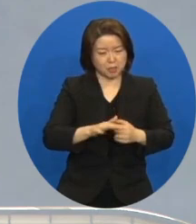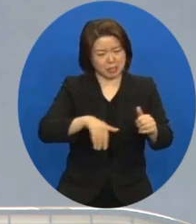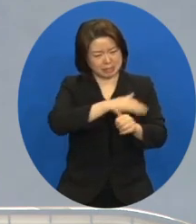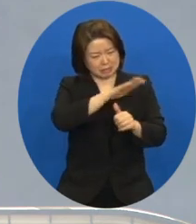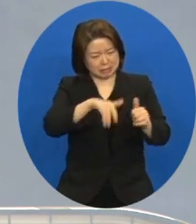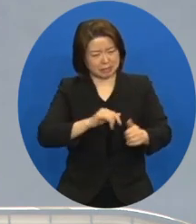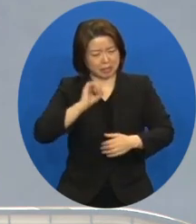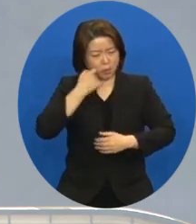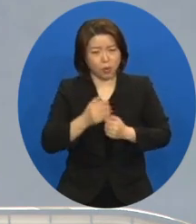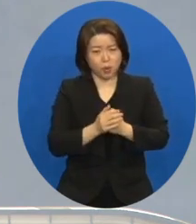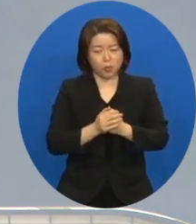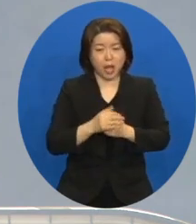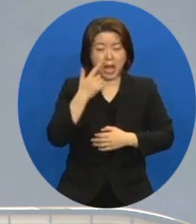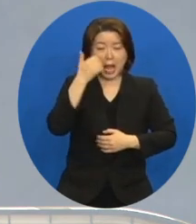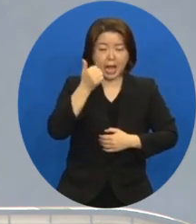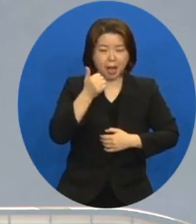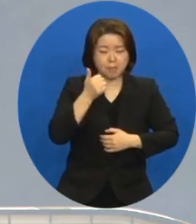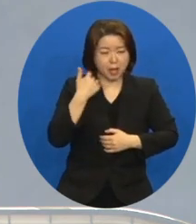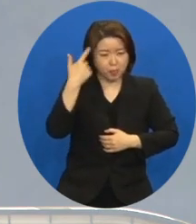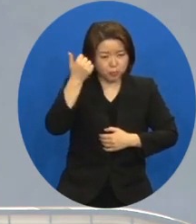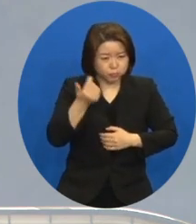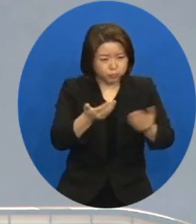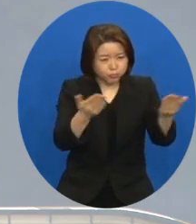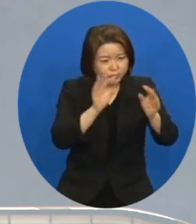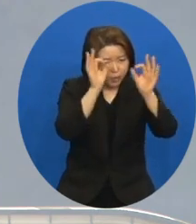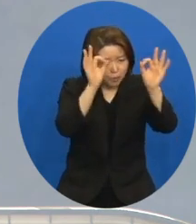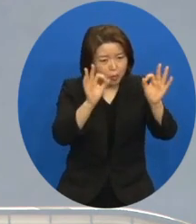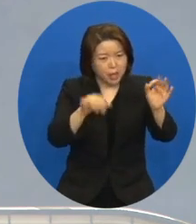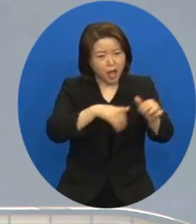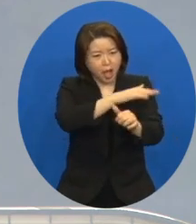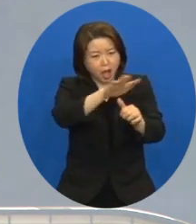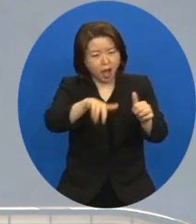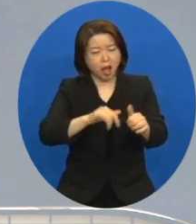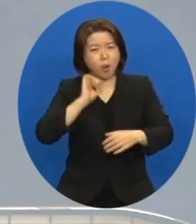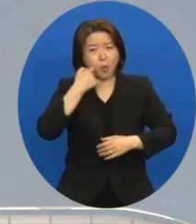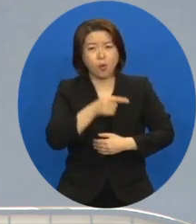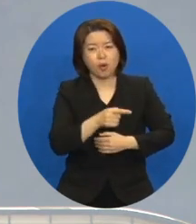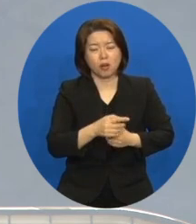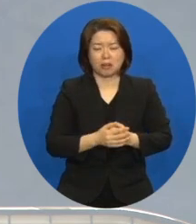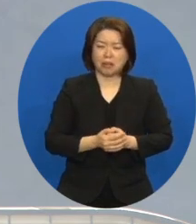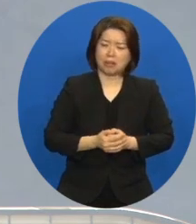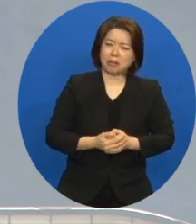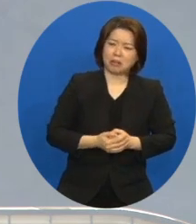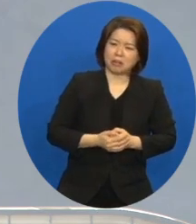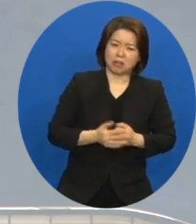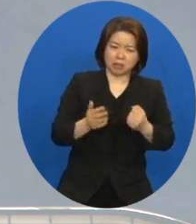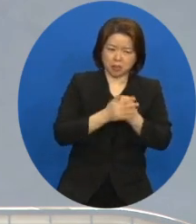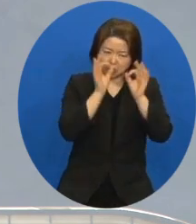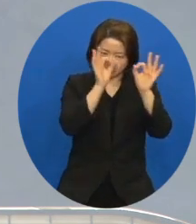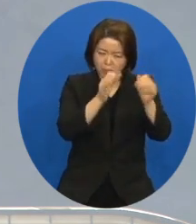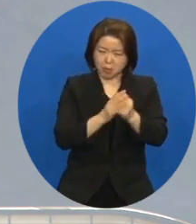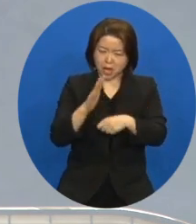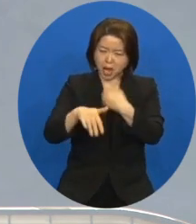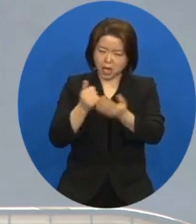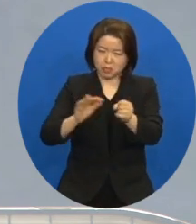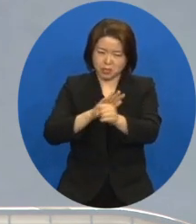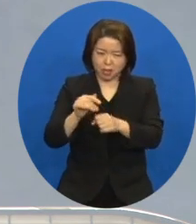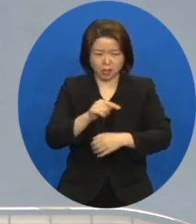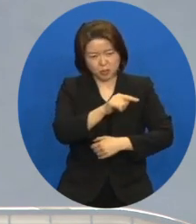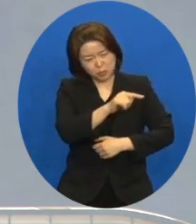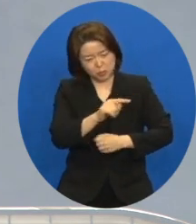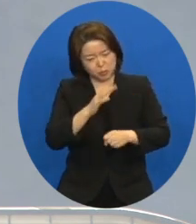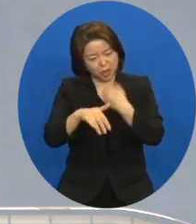너무 아버님 목회하는 목회 현장이 너무 힘드니까 하나님은 사랑이신가? 이것도 하나님의